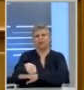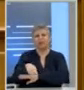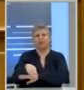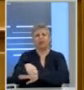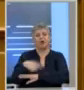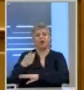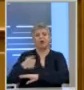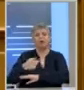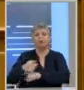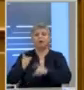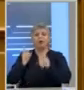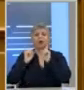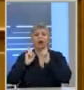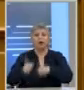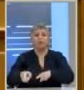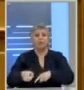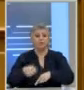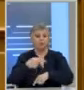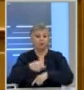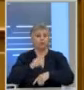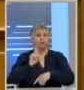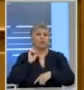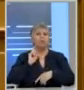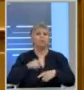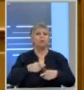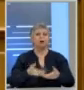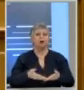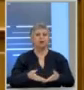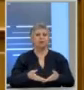ό,τι μπορούσατε.